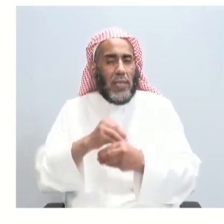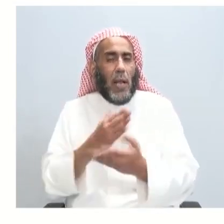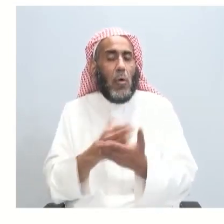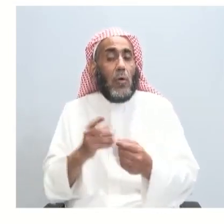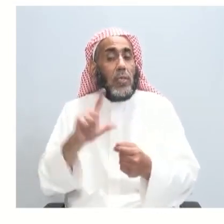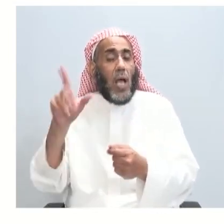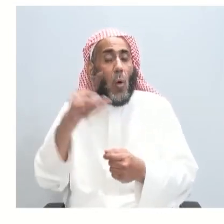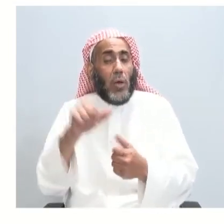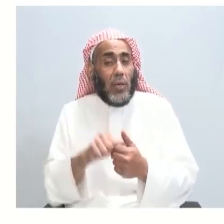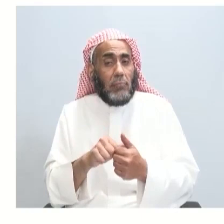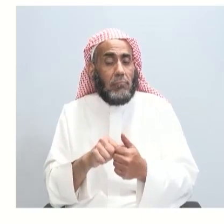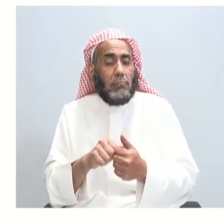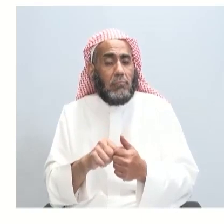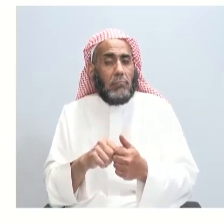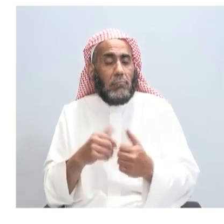صحيح ام